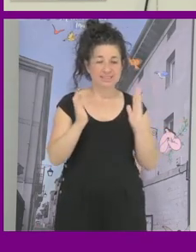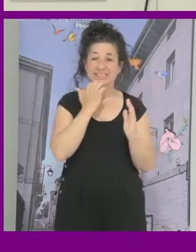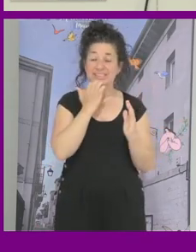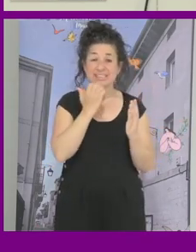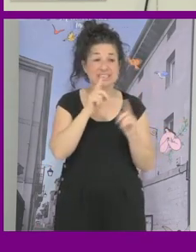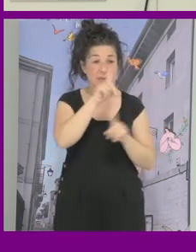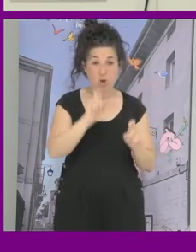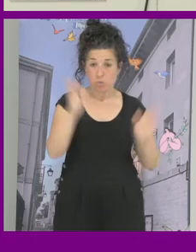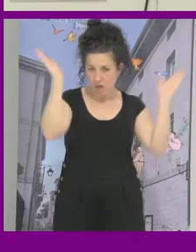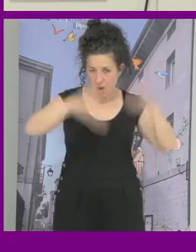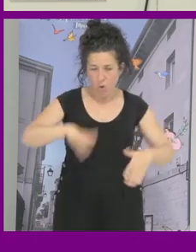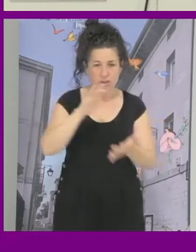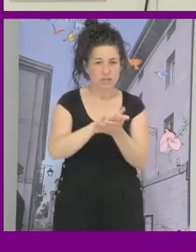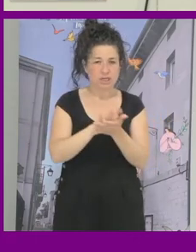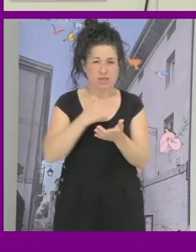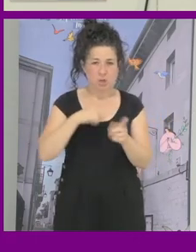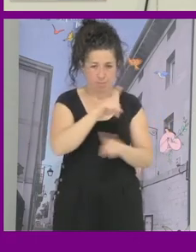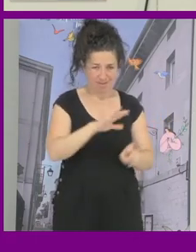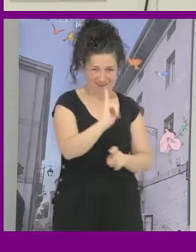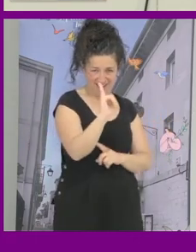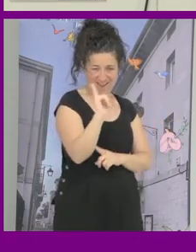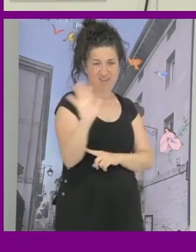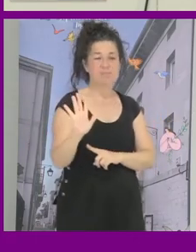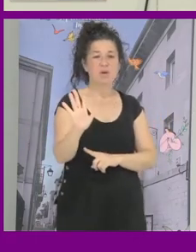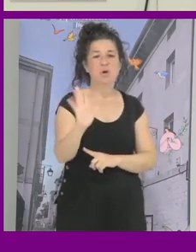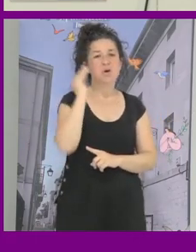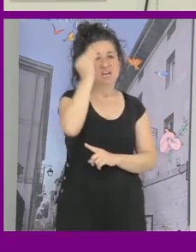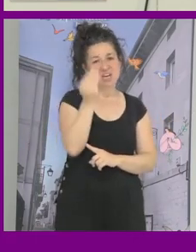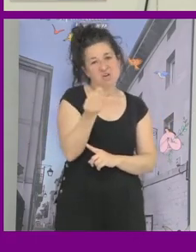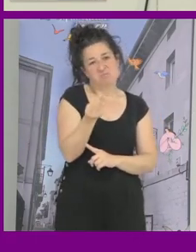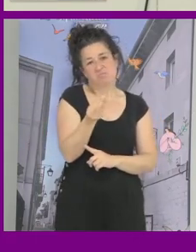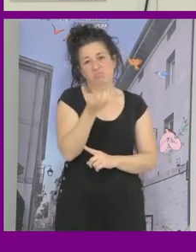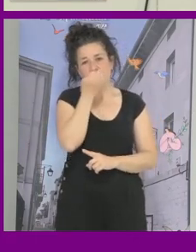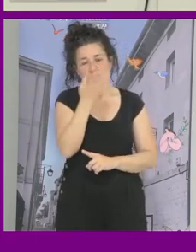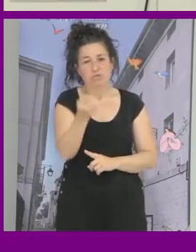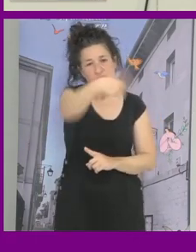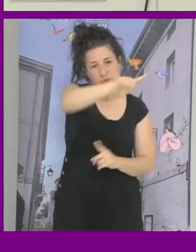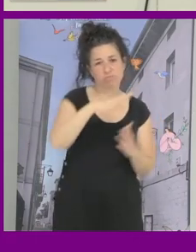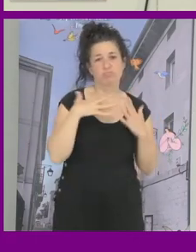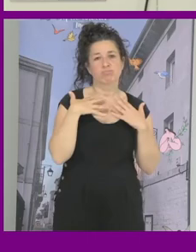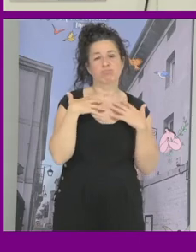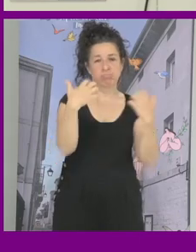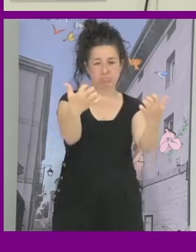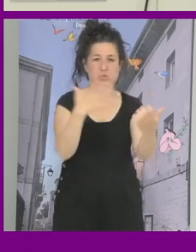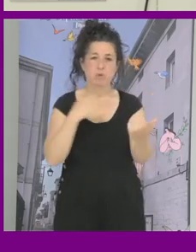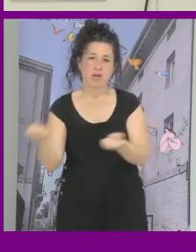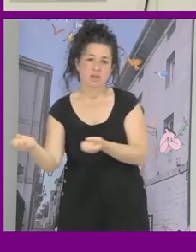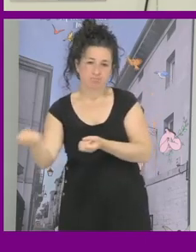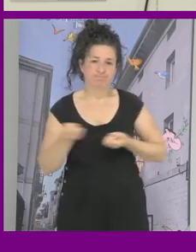badituzue galderak nik botako dizkiot batzuk, baina igual, o sea, aproposa ikusten dute, pues hori, pues orain